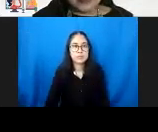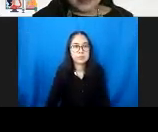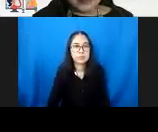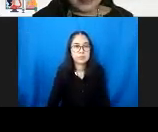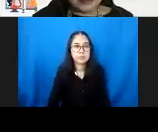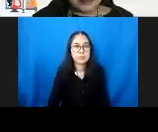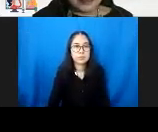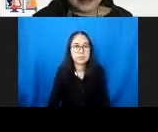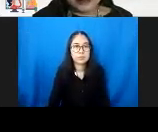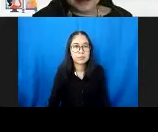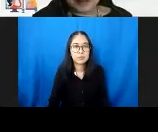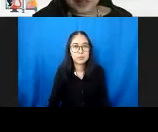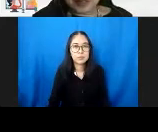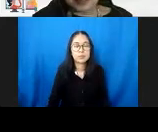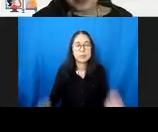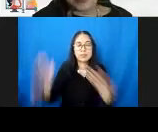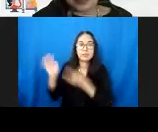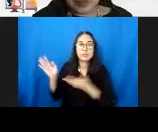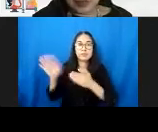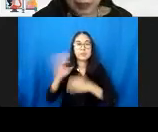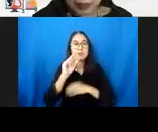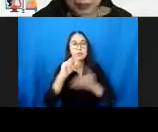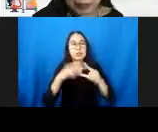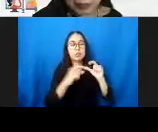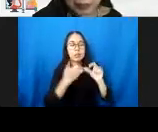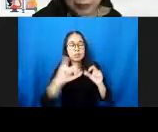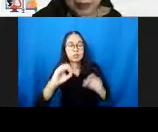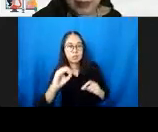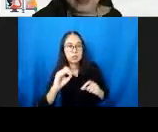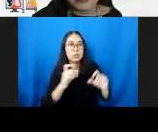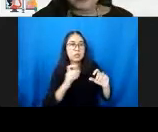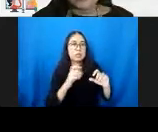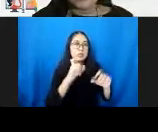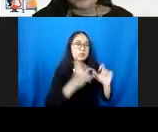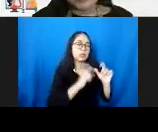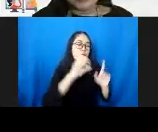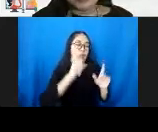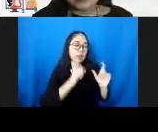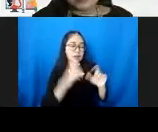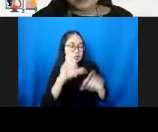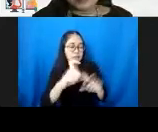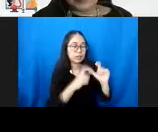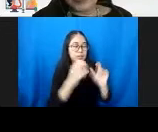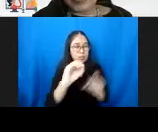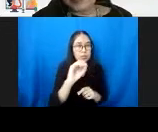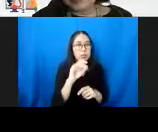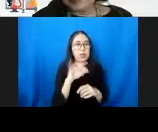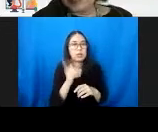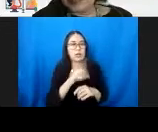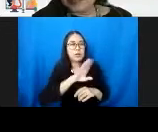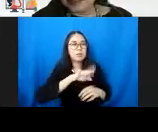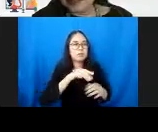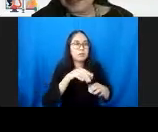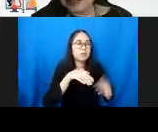Rasio dari CSO berdasarkan intervensi. Yang spesifik ada 40%,